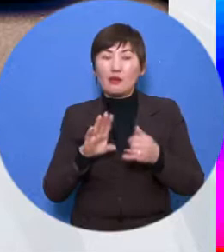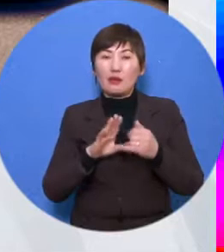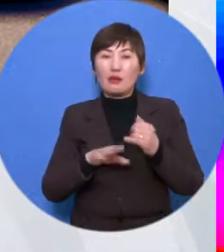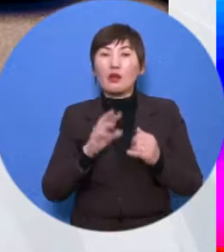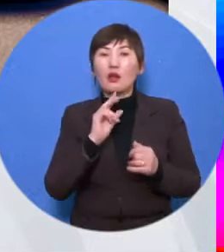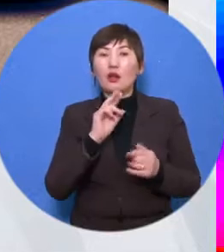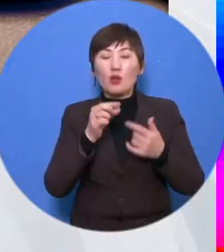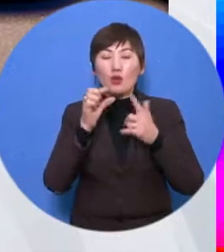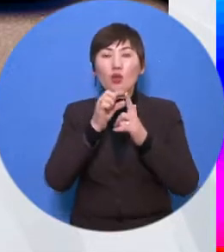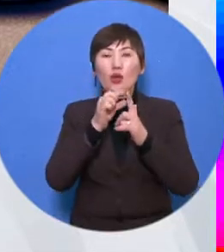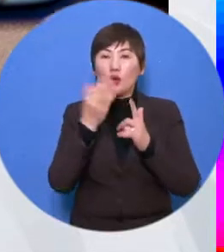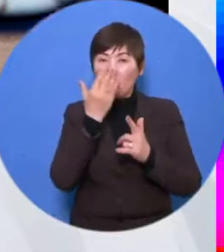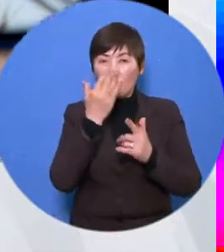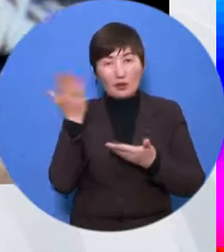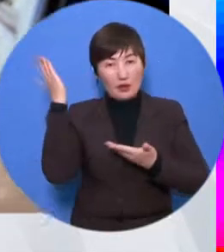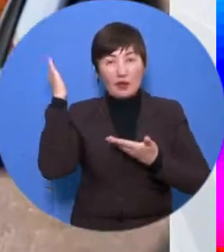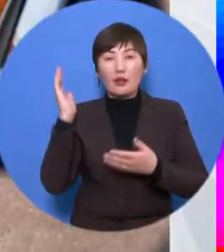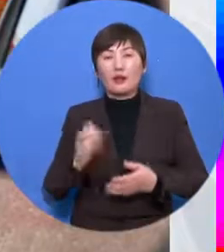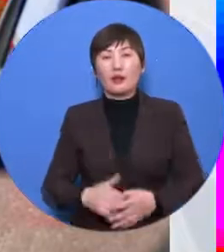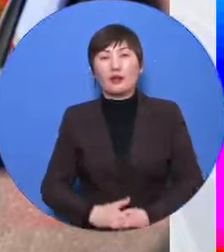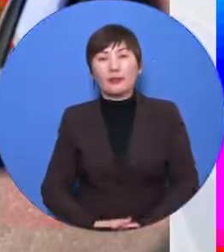бүгдээрээ уншаарай.